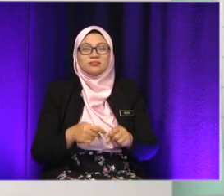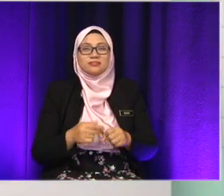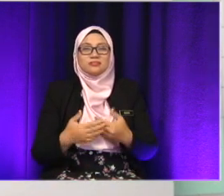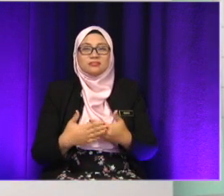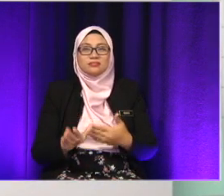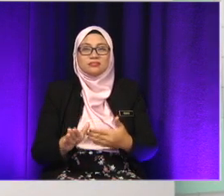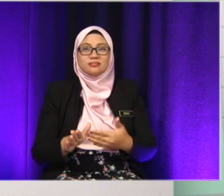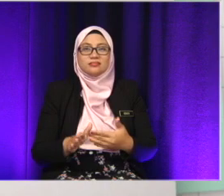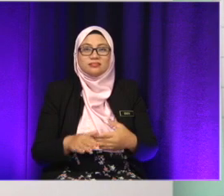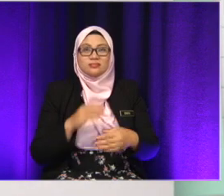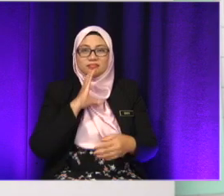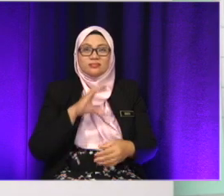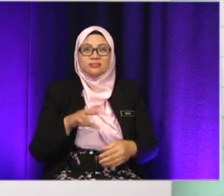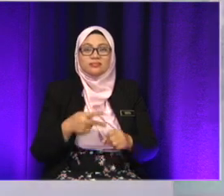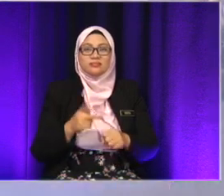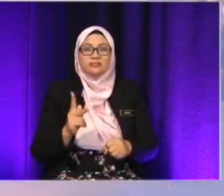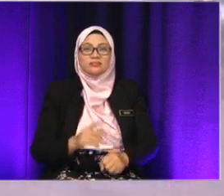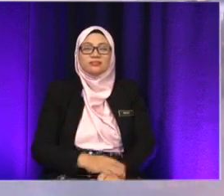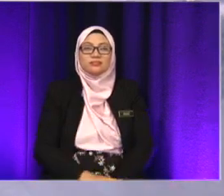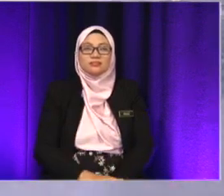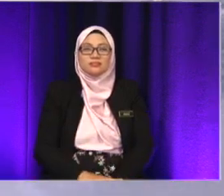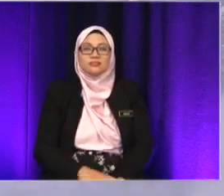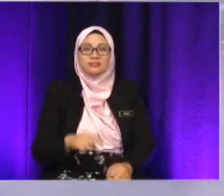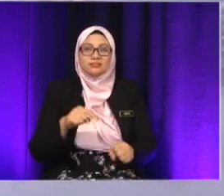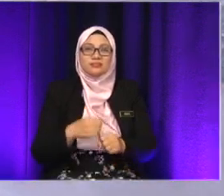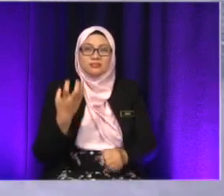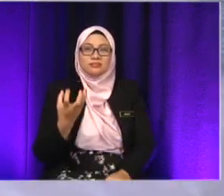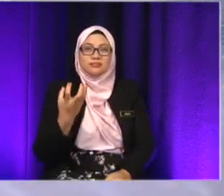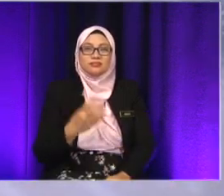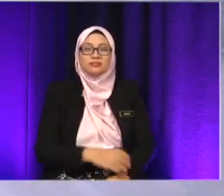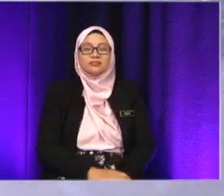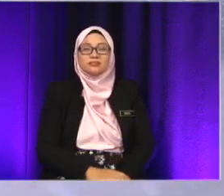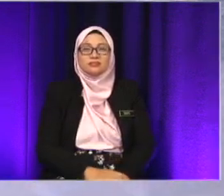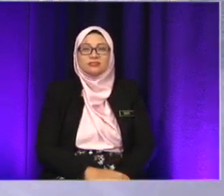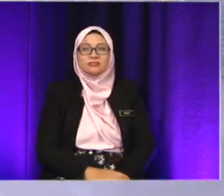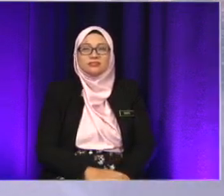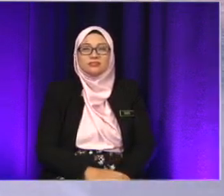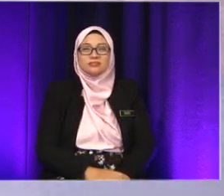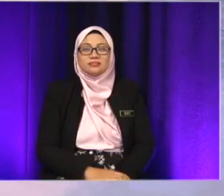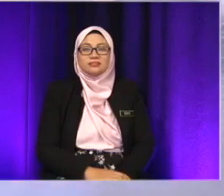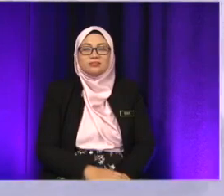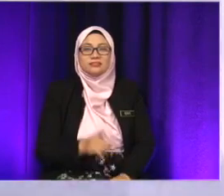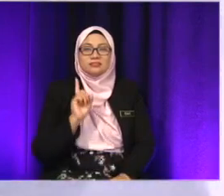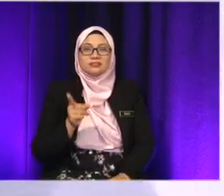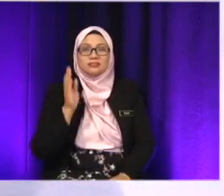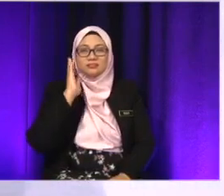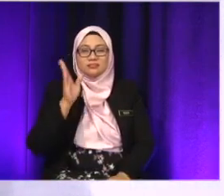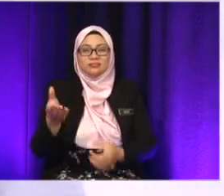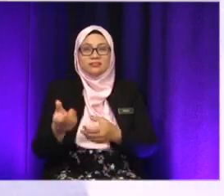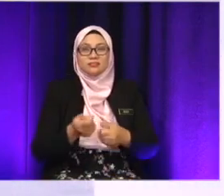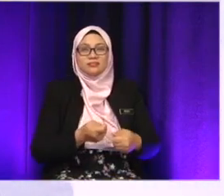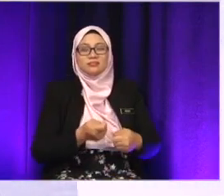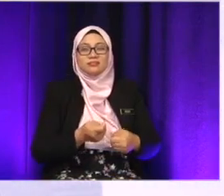pegasnya akan tenang balik maksud tu. Itu aja. Oh ini pegas cikgu. Ini pegas. Spring. Maknanya dia akan tarik. So cecair akan